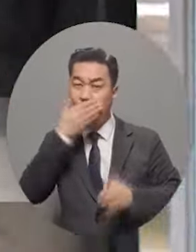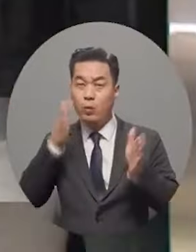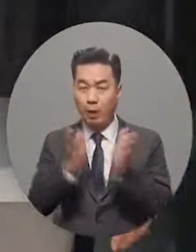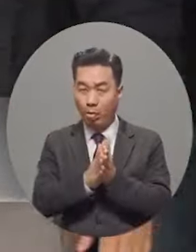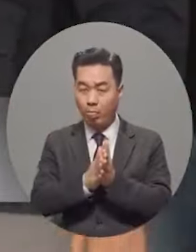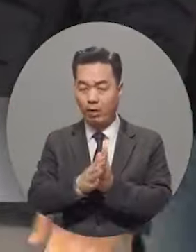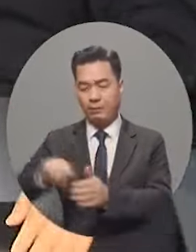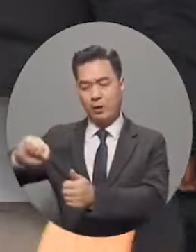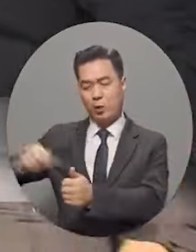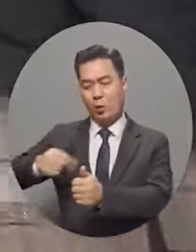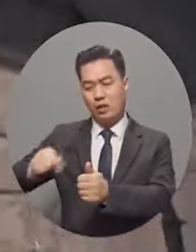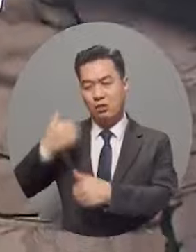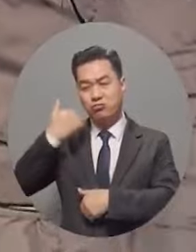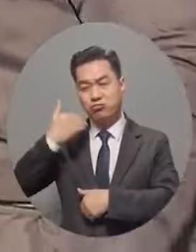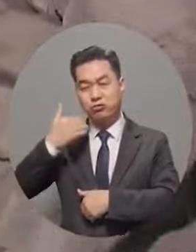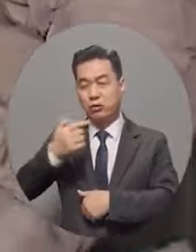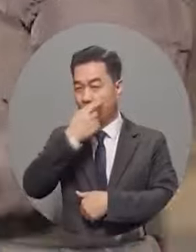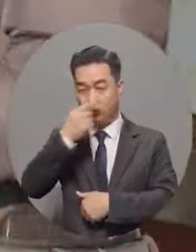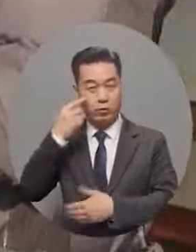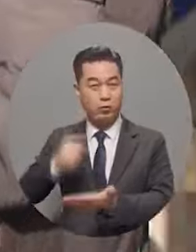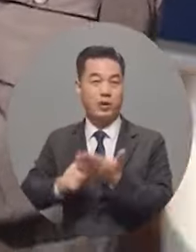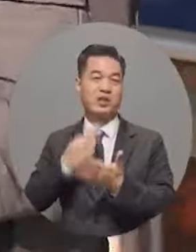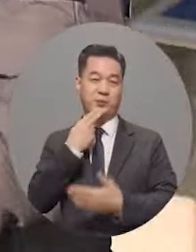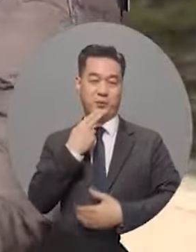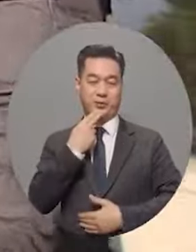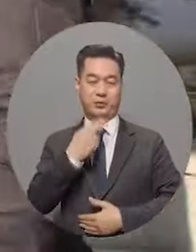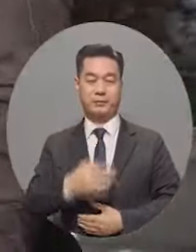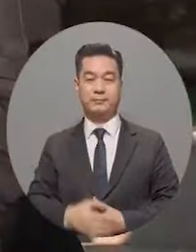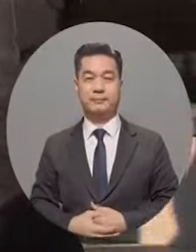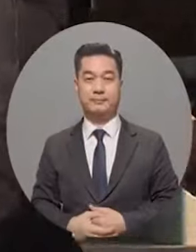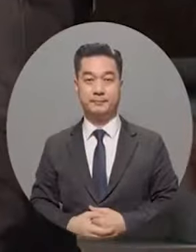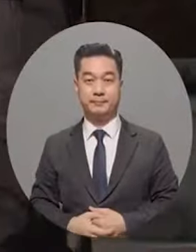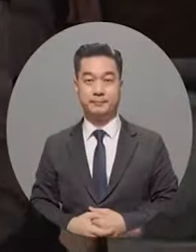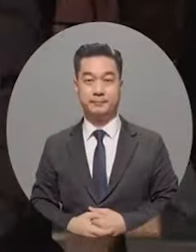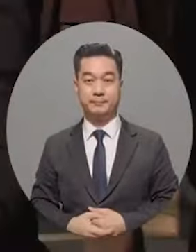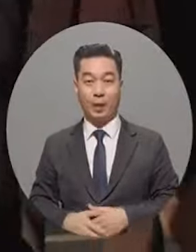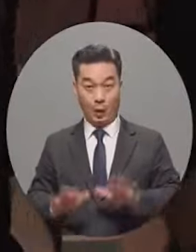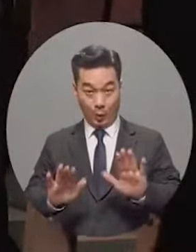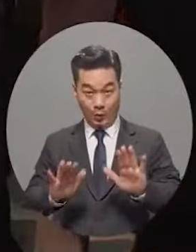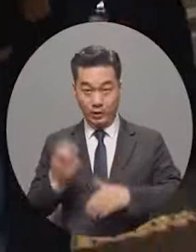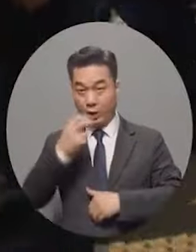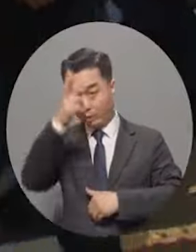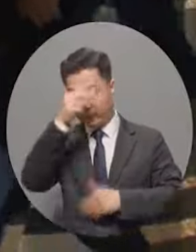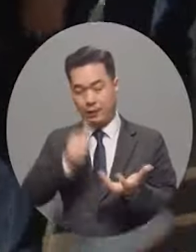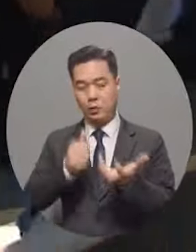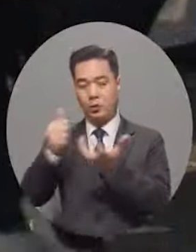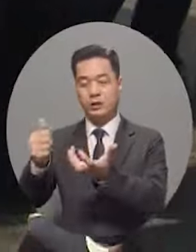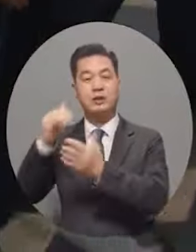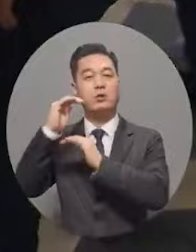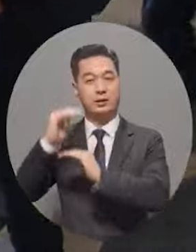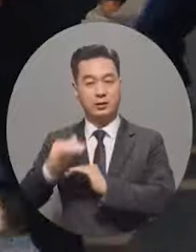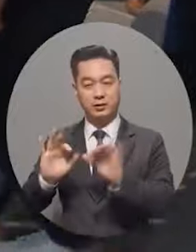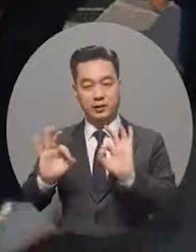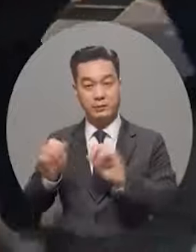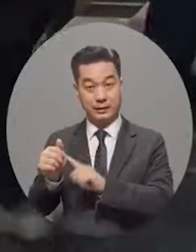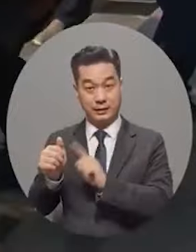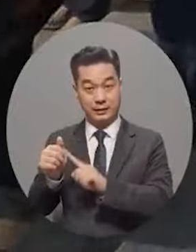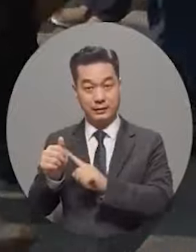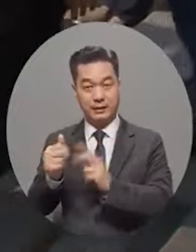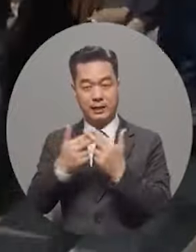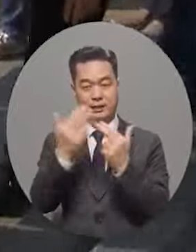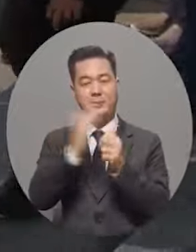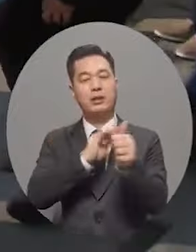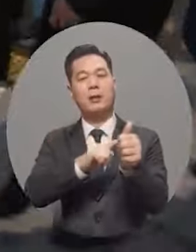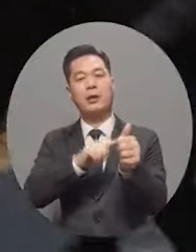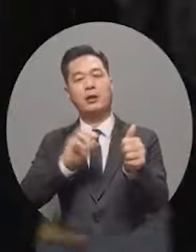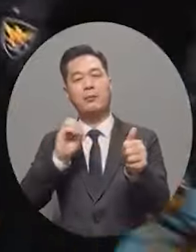공범이나 교사한 배후 세력은 확인되지 않았다고 경찰은 밝혔습니다. 오늘 검찰 송치 과정에서 김 씨는 이 대표에게 할 말이